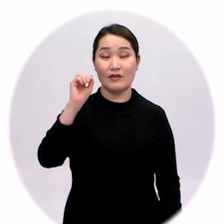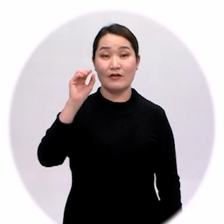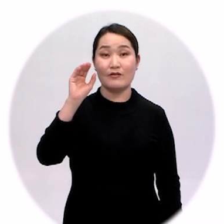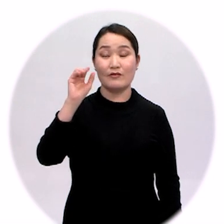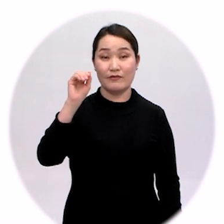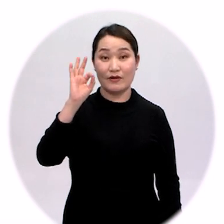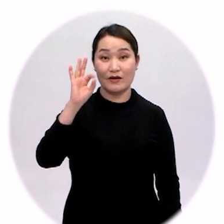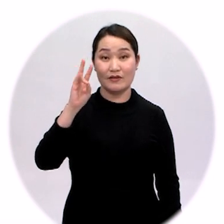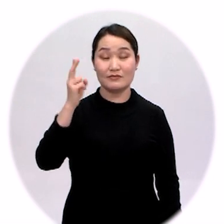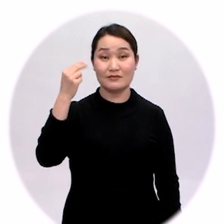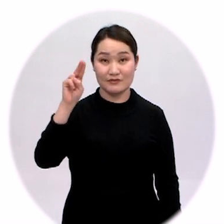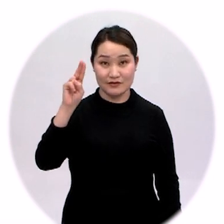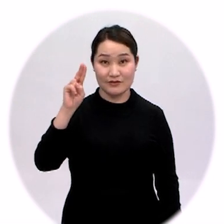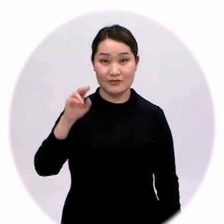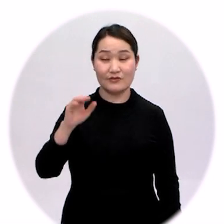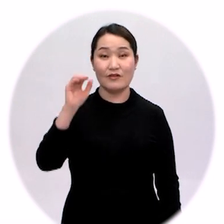фонд,